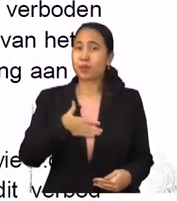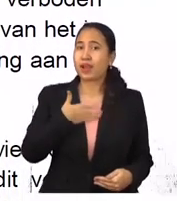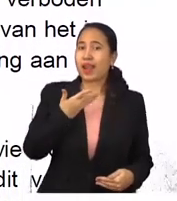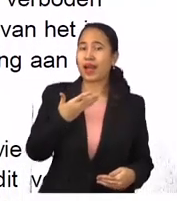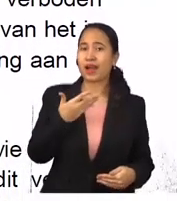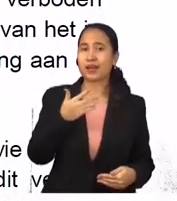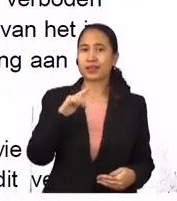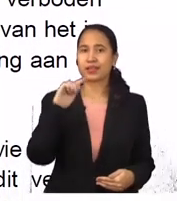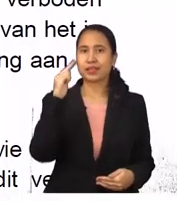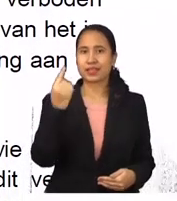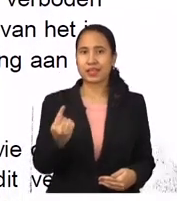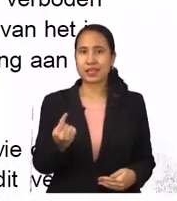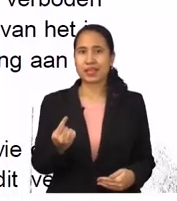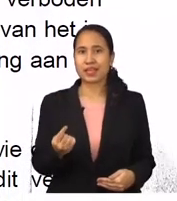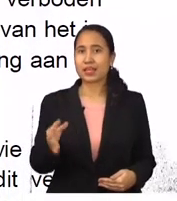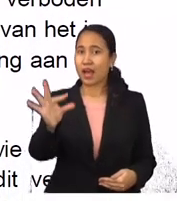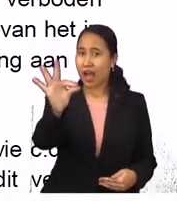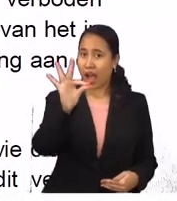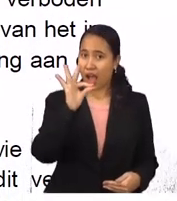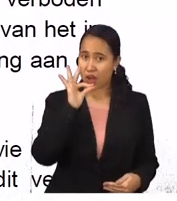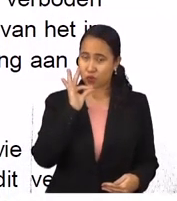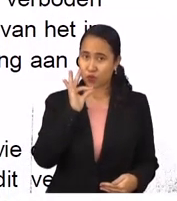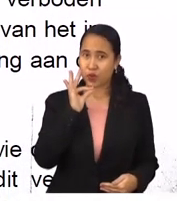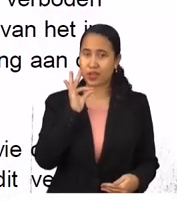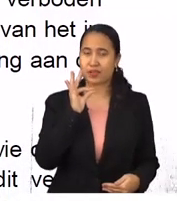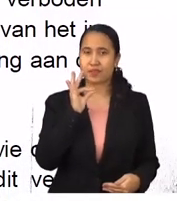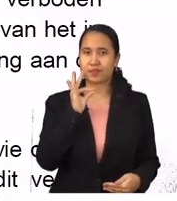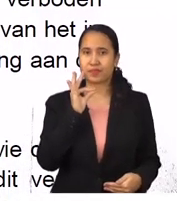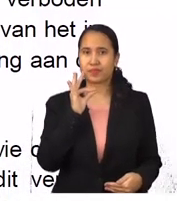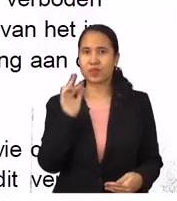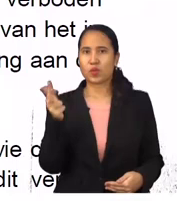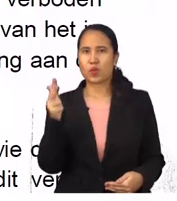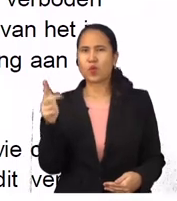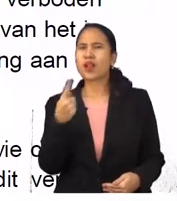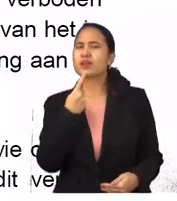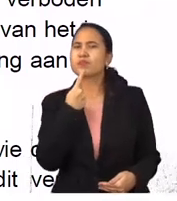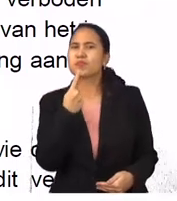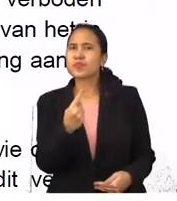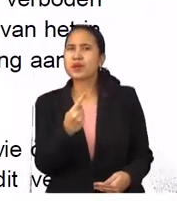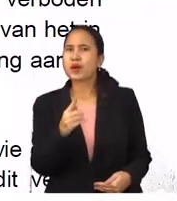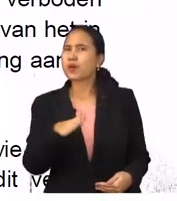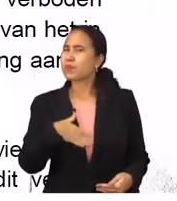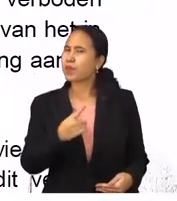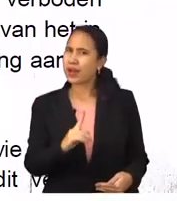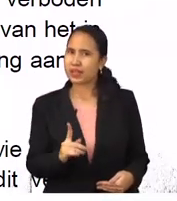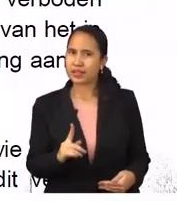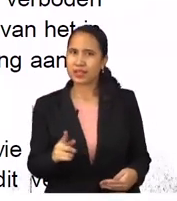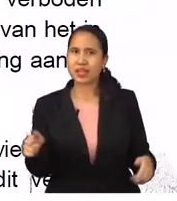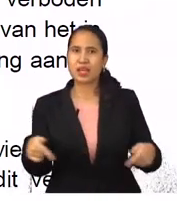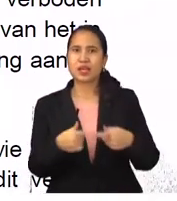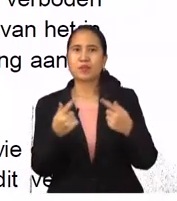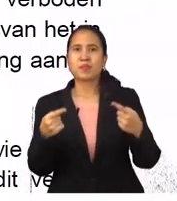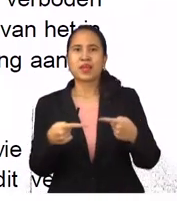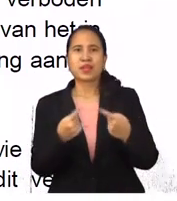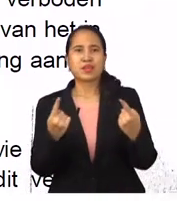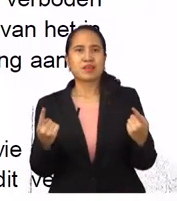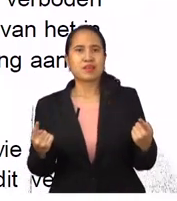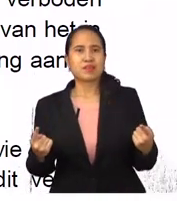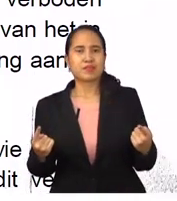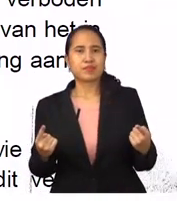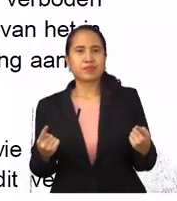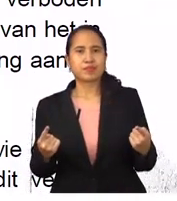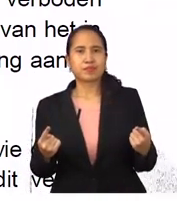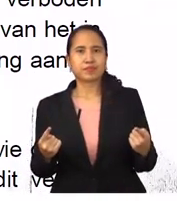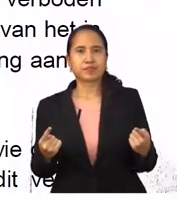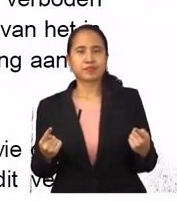de vraag beantwoord te krijgen welke betekenis aan het verbod op inmenging in artikel 131 lid 3 van de